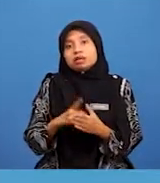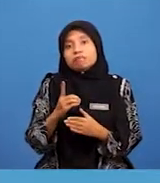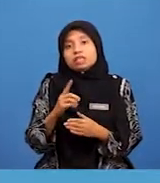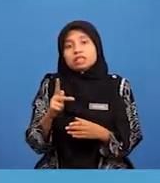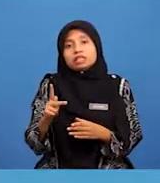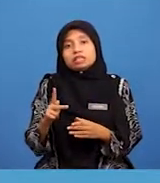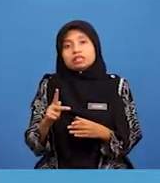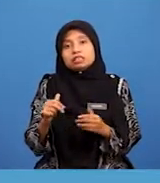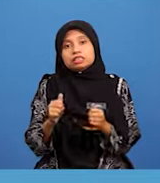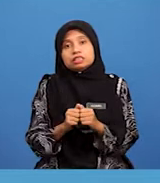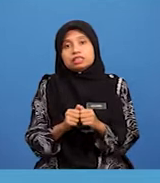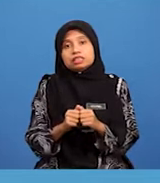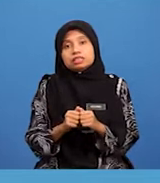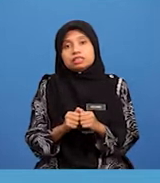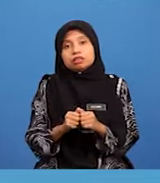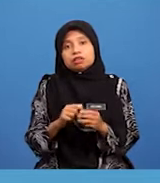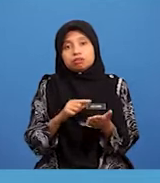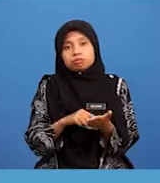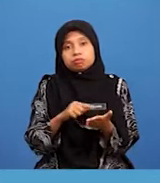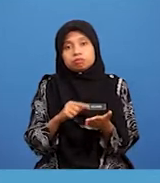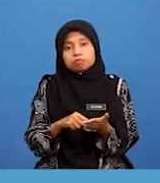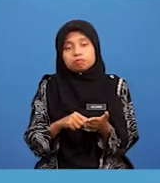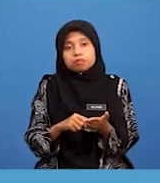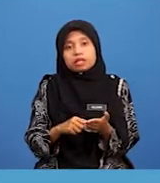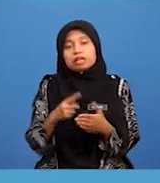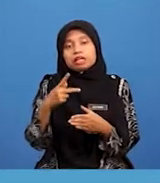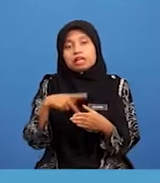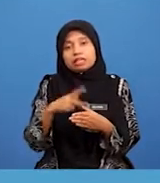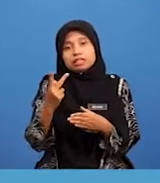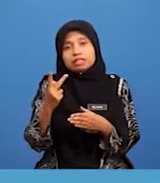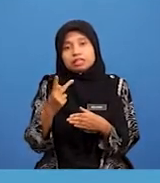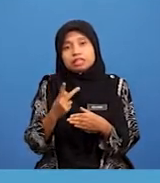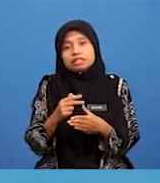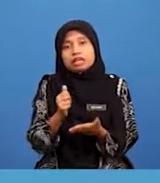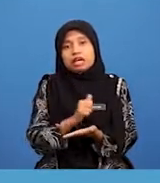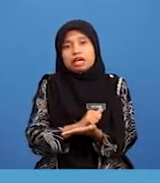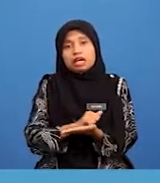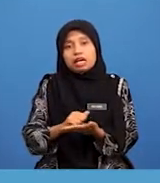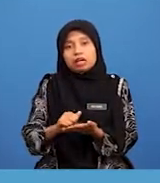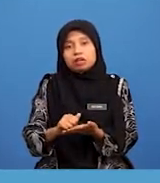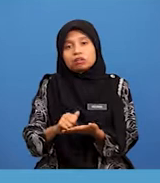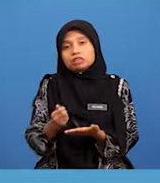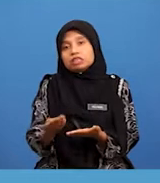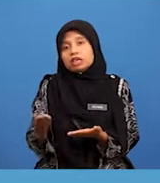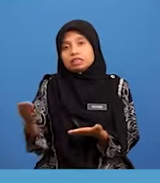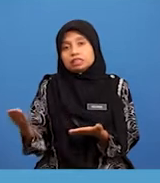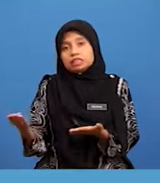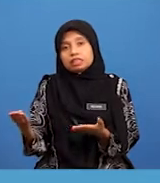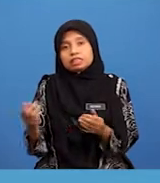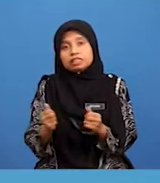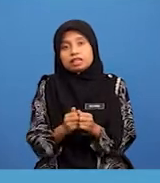realisasi dengan butiran aset berkenaan dan kreditkan akaun aset berkenaan dengan butiran